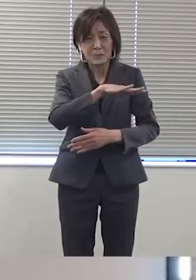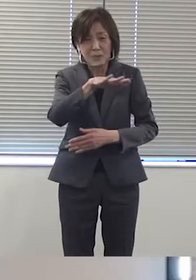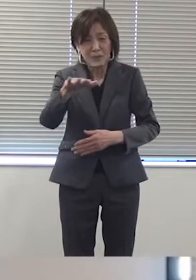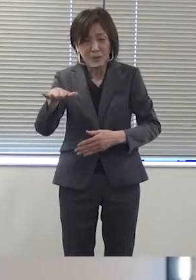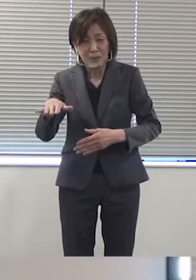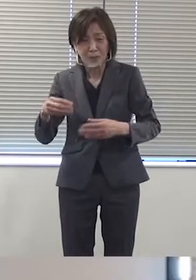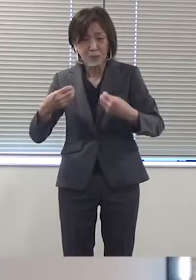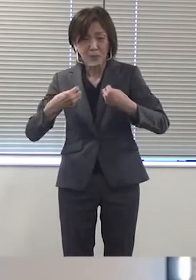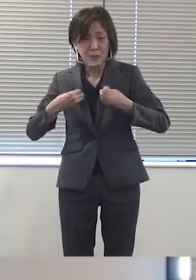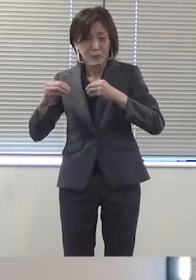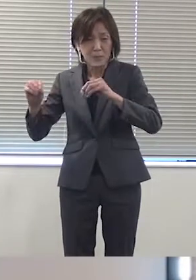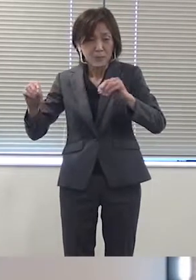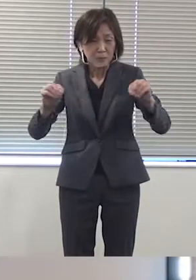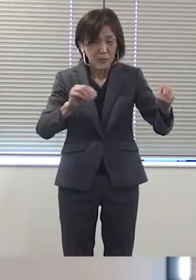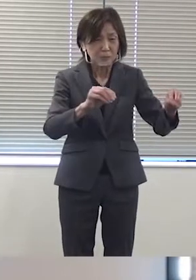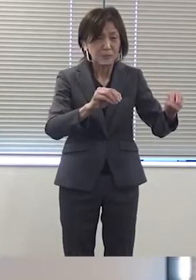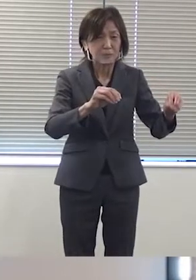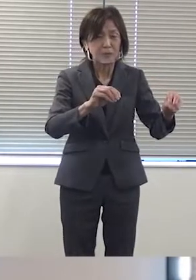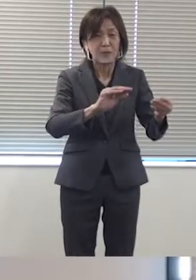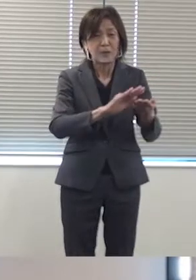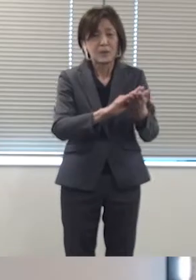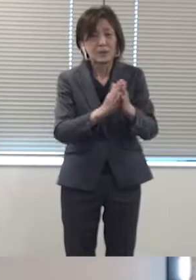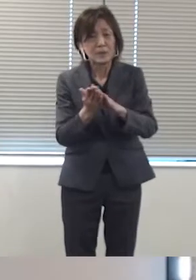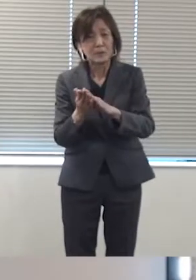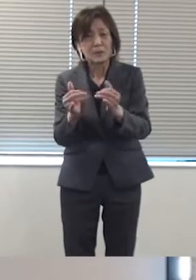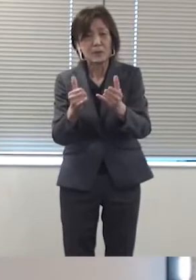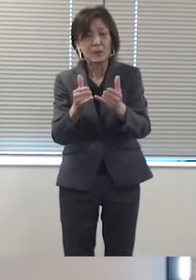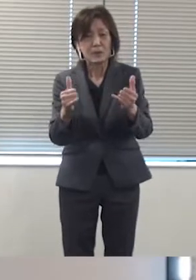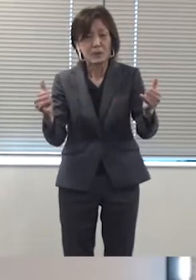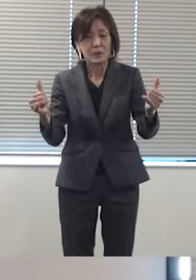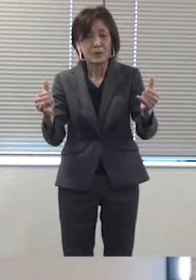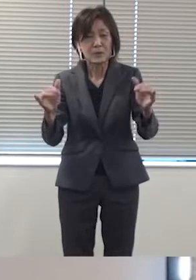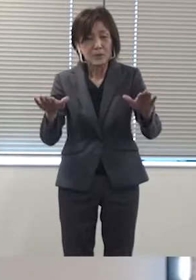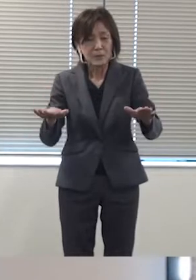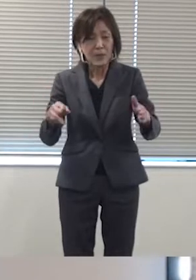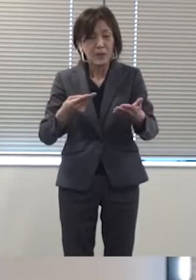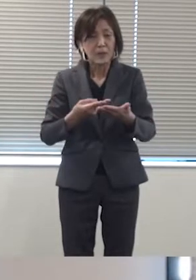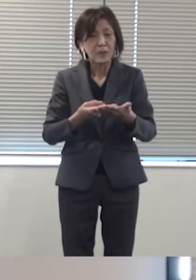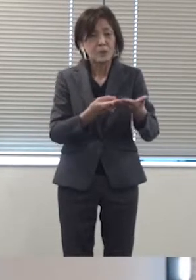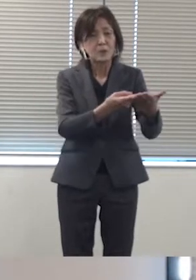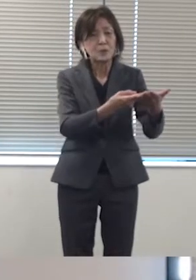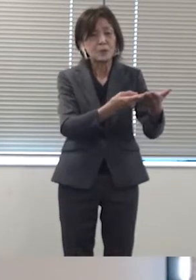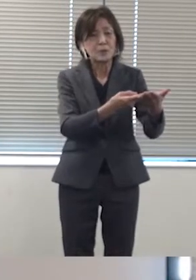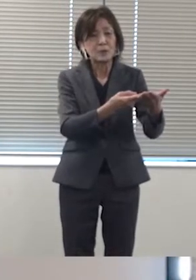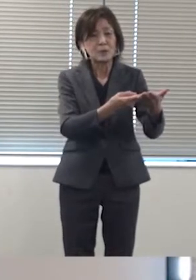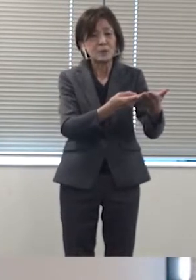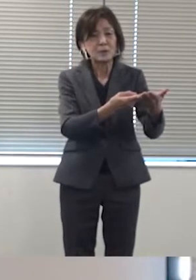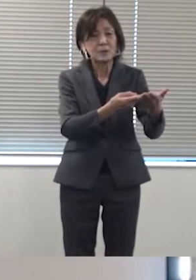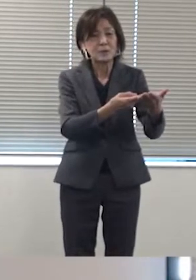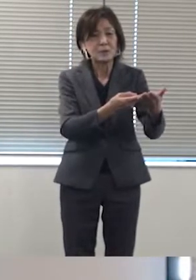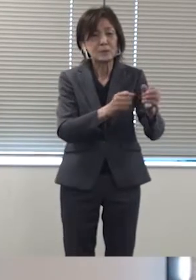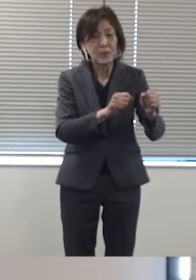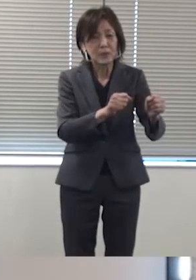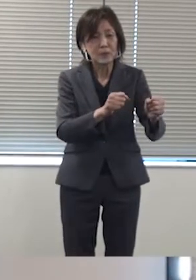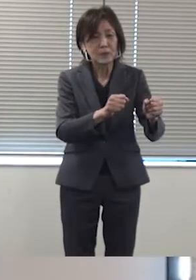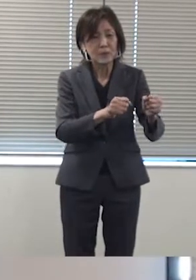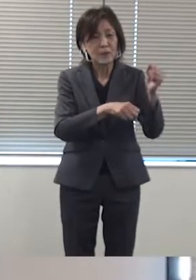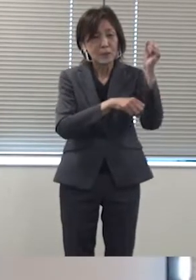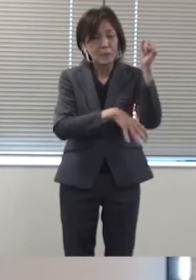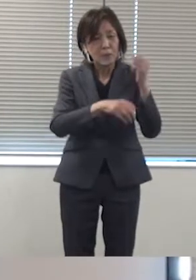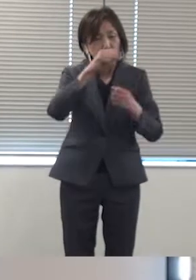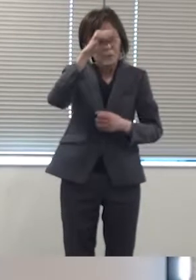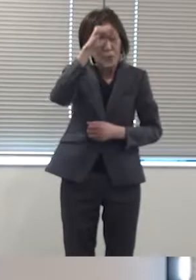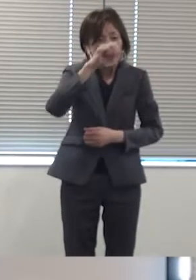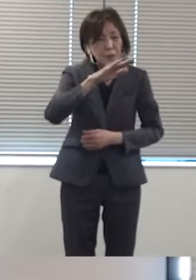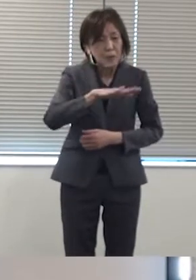し、まあ、死者がですね、これ死者というのは入院中の、まあ、病気を持たれている入院